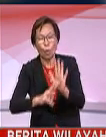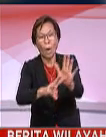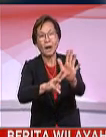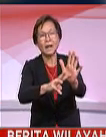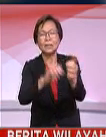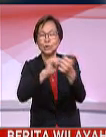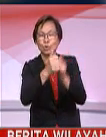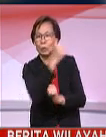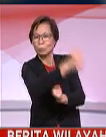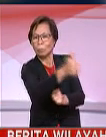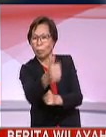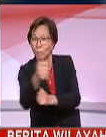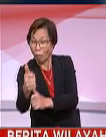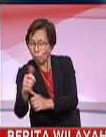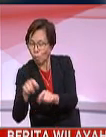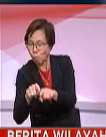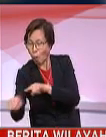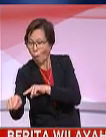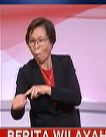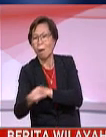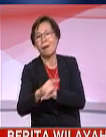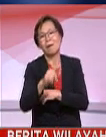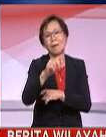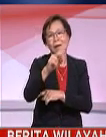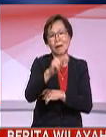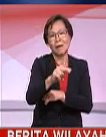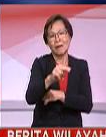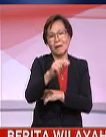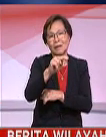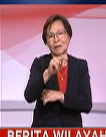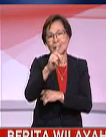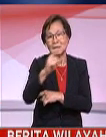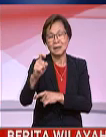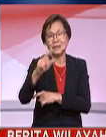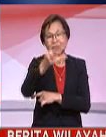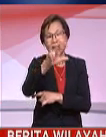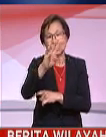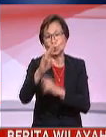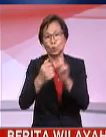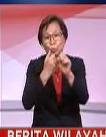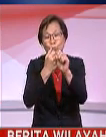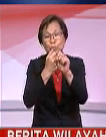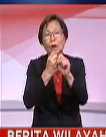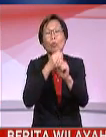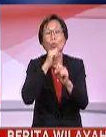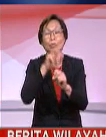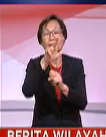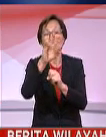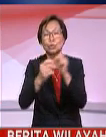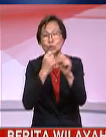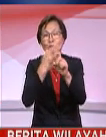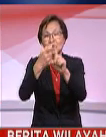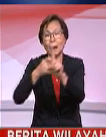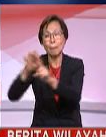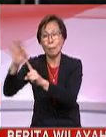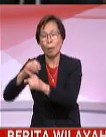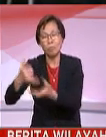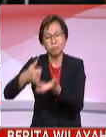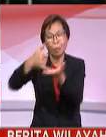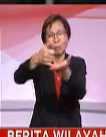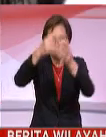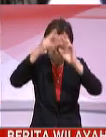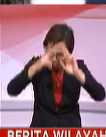sukan masing-masing. Menurut bekas atlet berusia 37 tahun dari Pulau Pinang itu, anugerah ini adalah